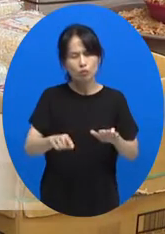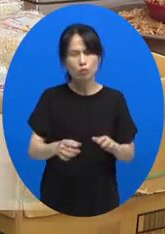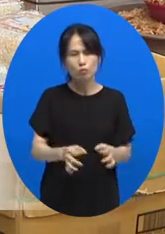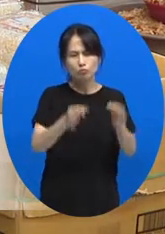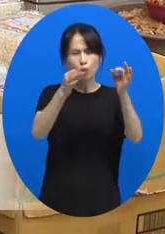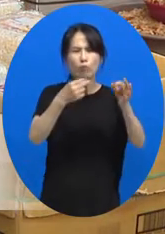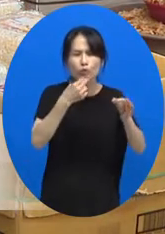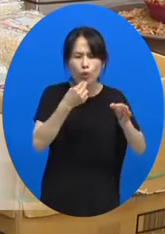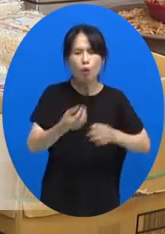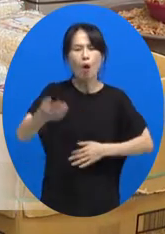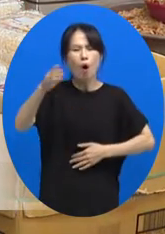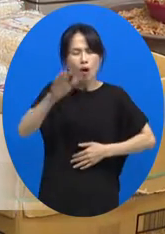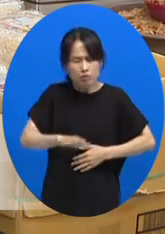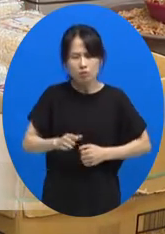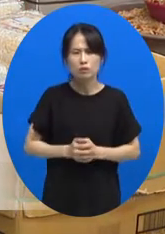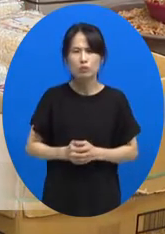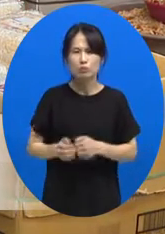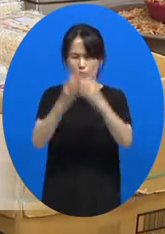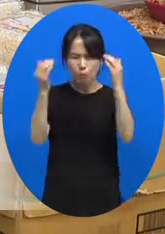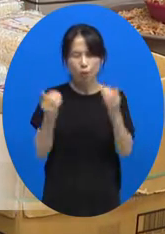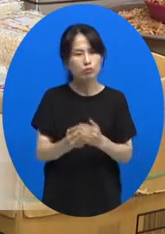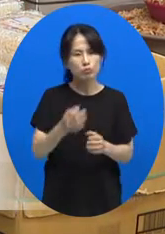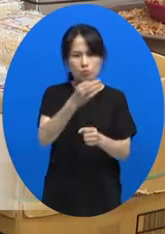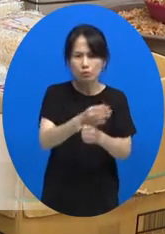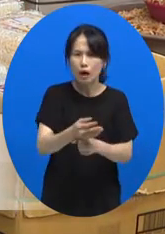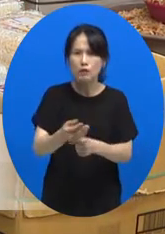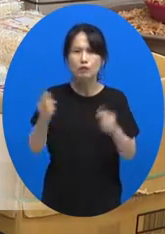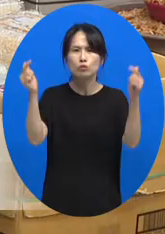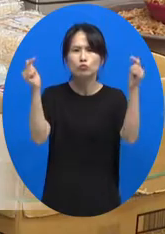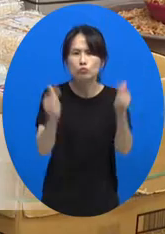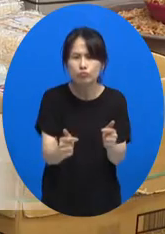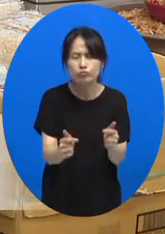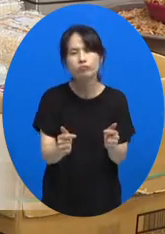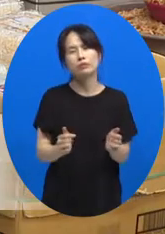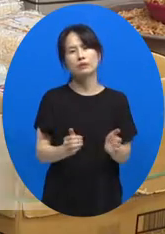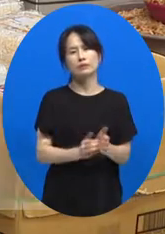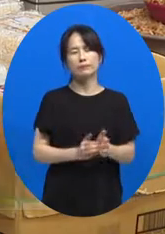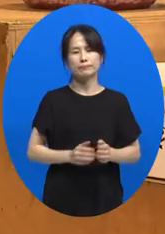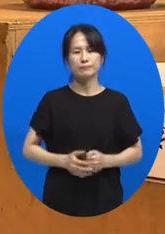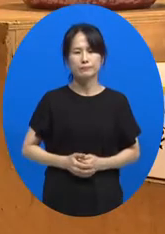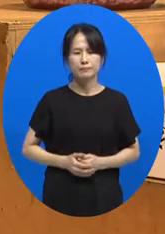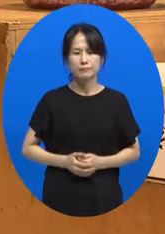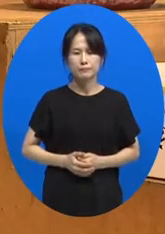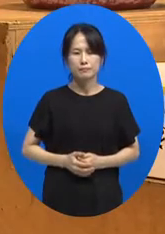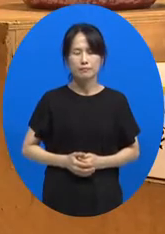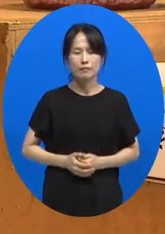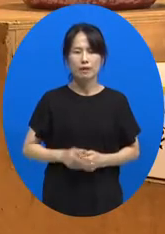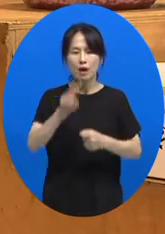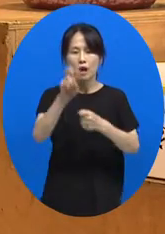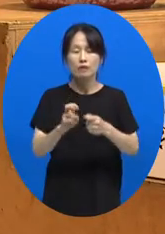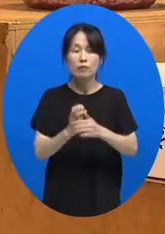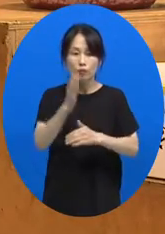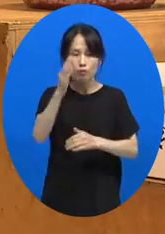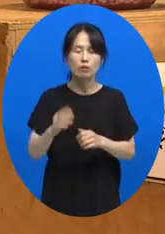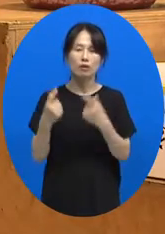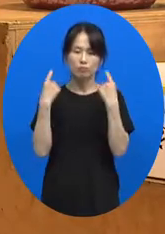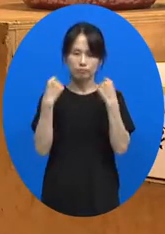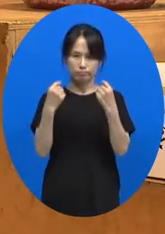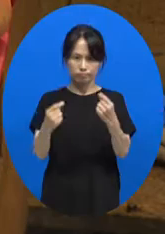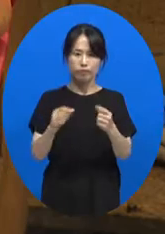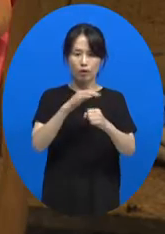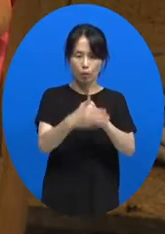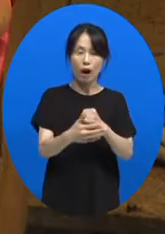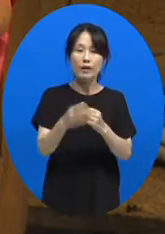없는데도 그래도 그냥 이 올랐다는 게 입에 배가지고 그냥 무조건 다 비싸다고 이제 그냥. 20년 넘게 이 자리에서